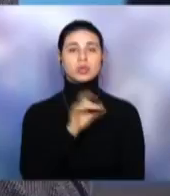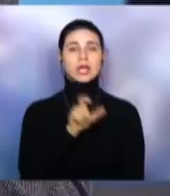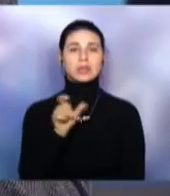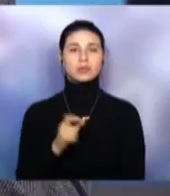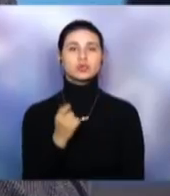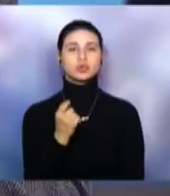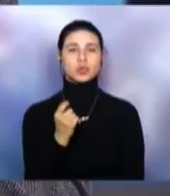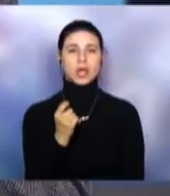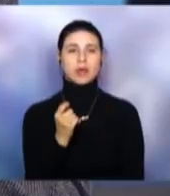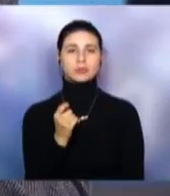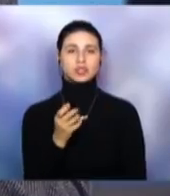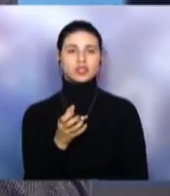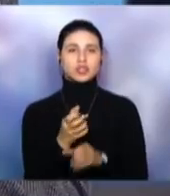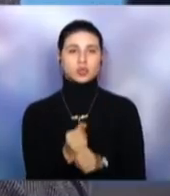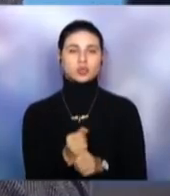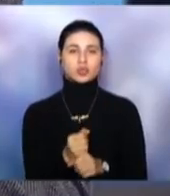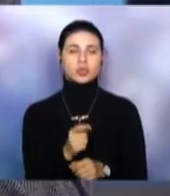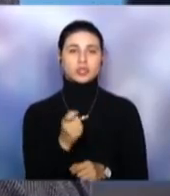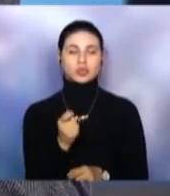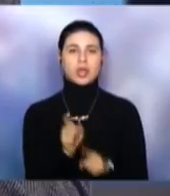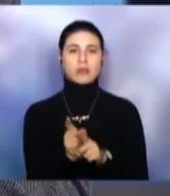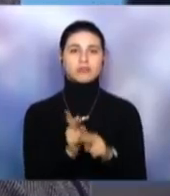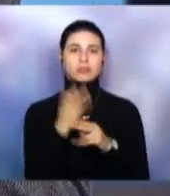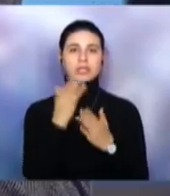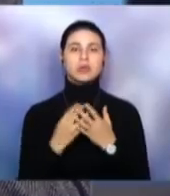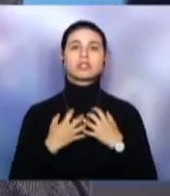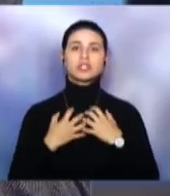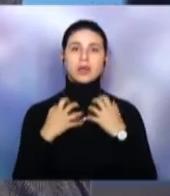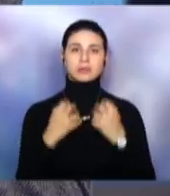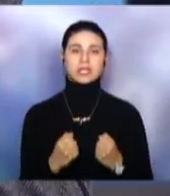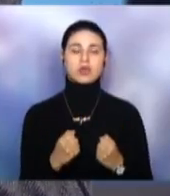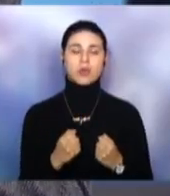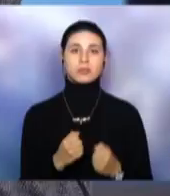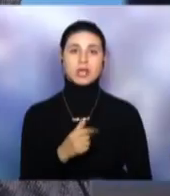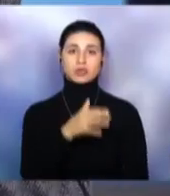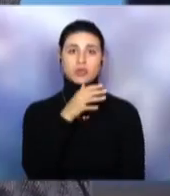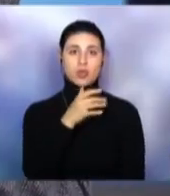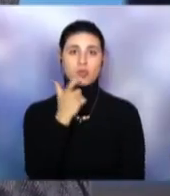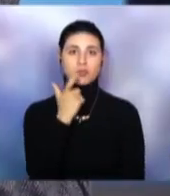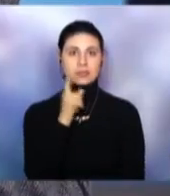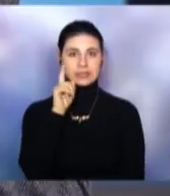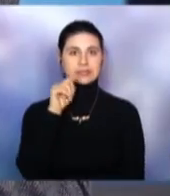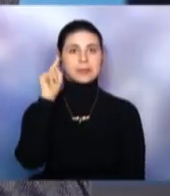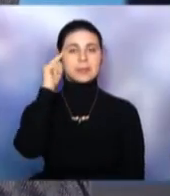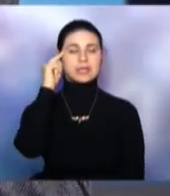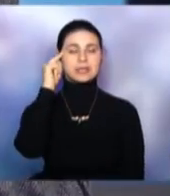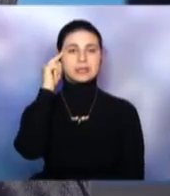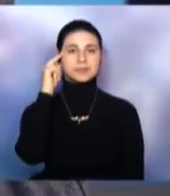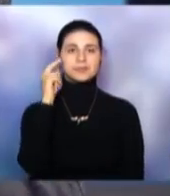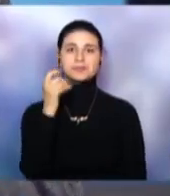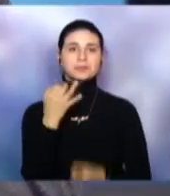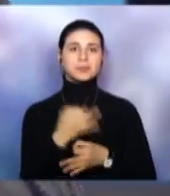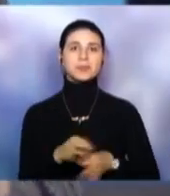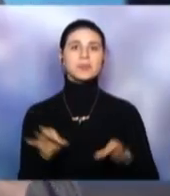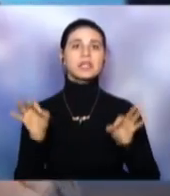მეტნაკლებად შეზღუდულები არიან თვითონაც და საკუთარი ჯანმრთელობის გამო აი ამ ასე ვთქვათ